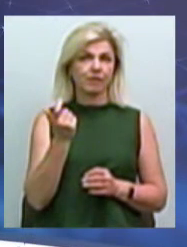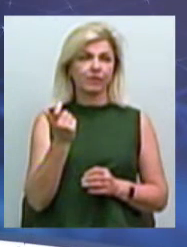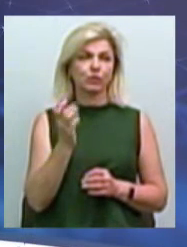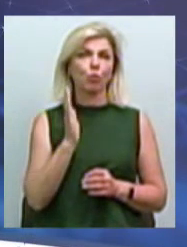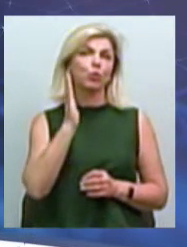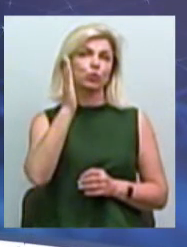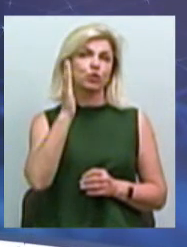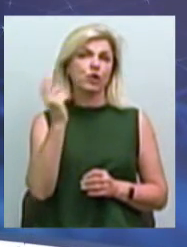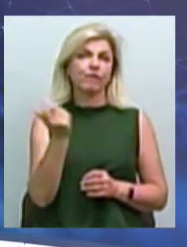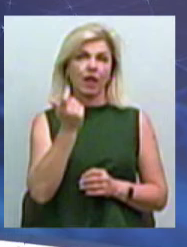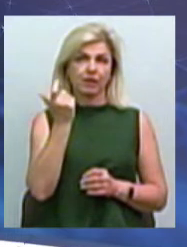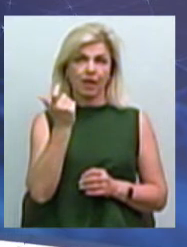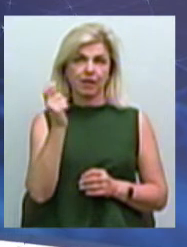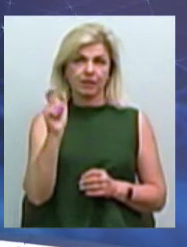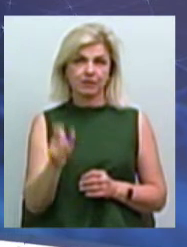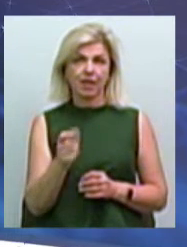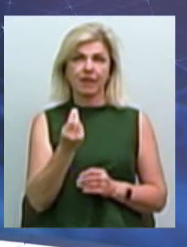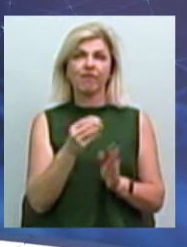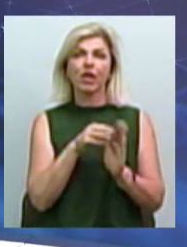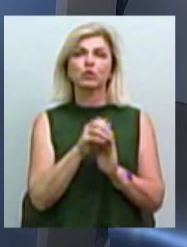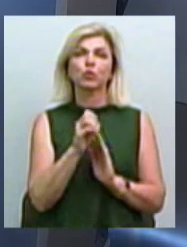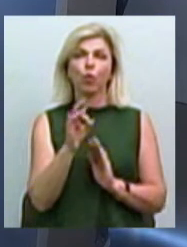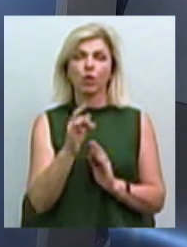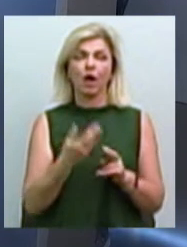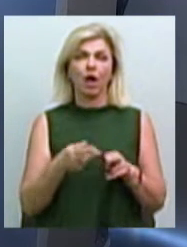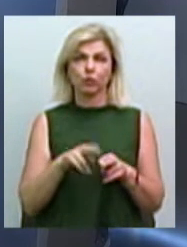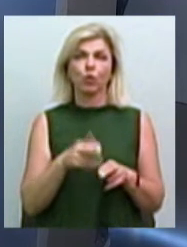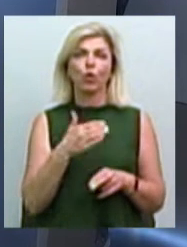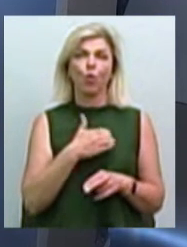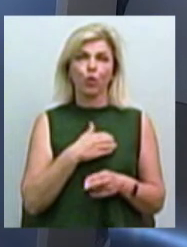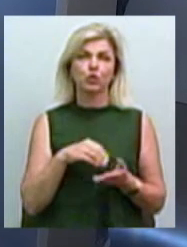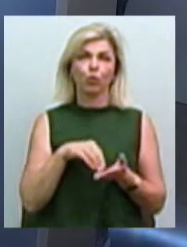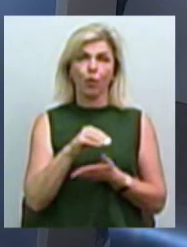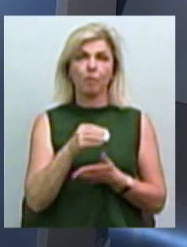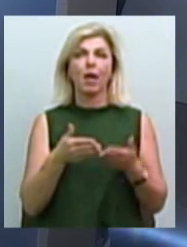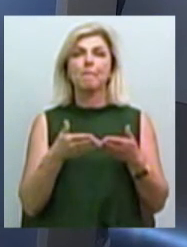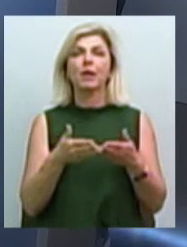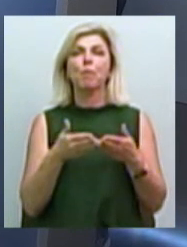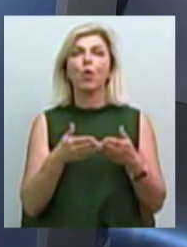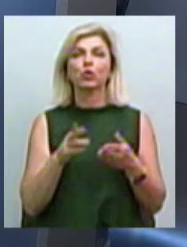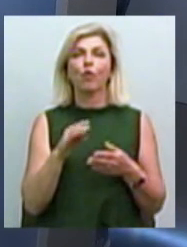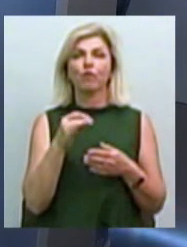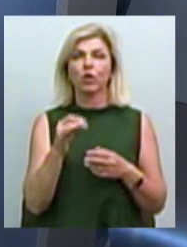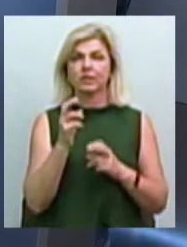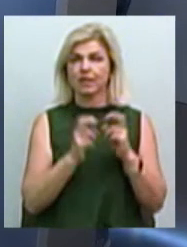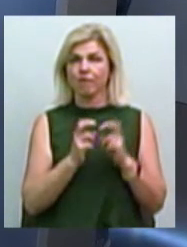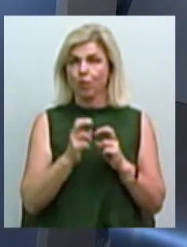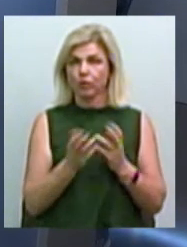будущий владелец предприятия, будущий инвестор, который хочет купить, ну, например, припортовый завод или